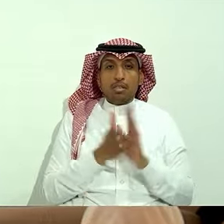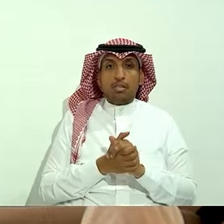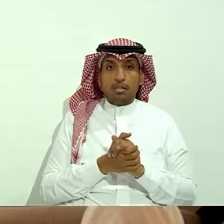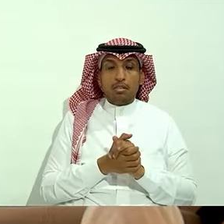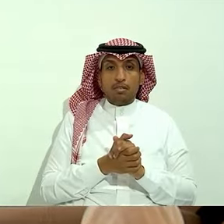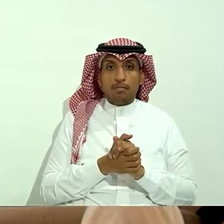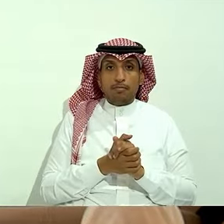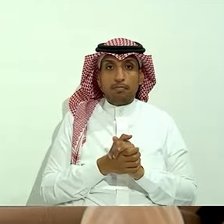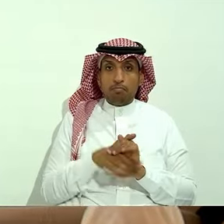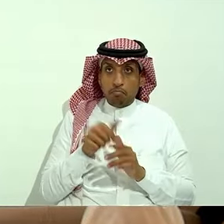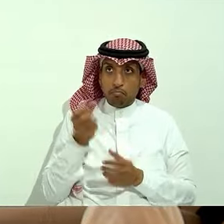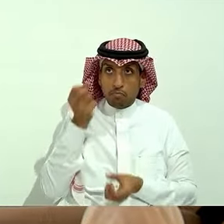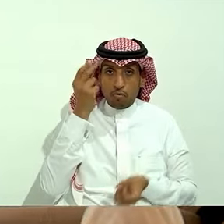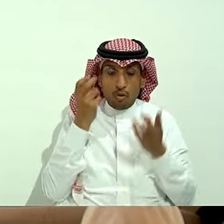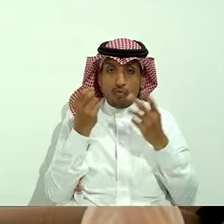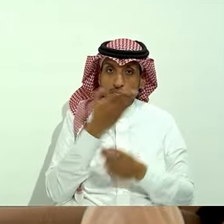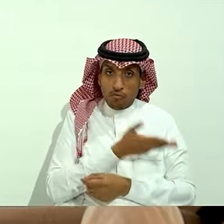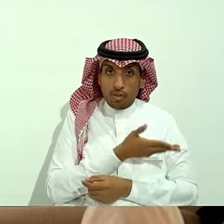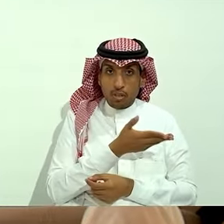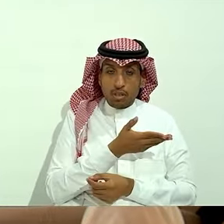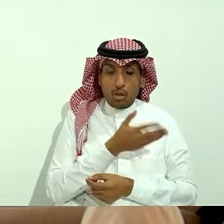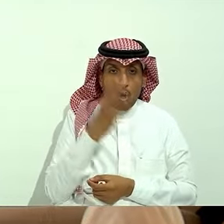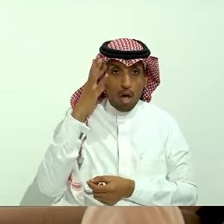فقديش في فكر كان عندهم، في إبداع،